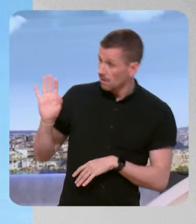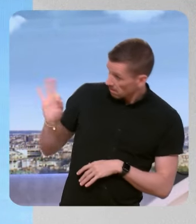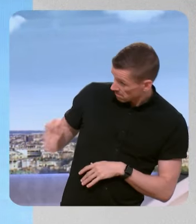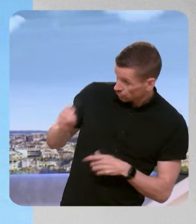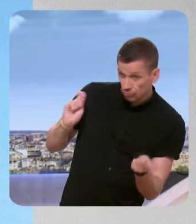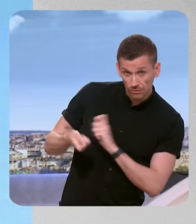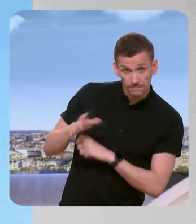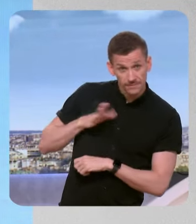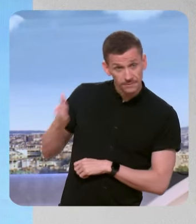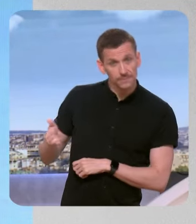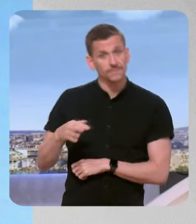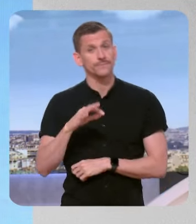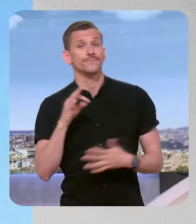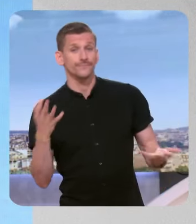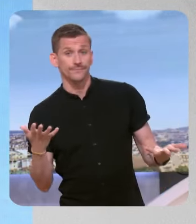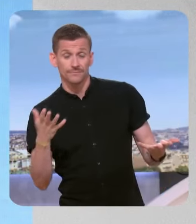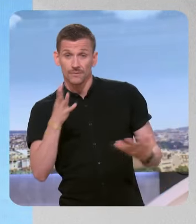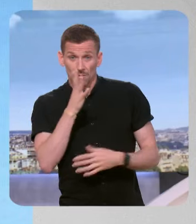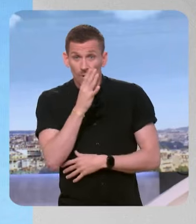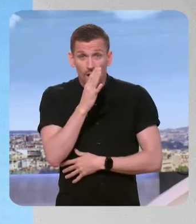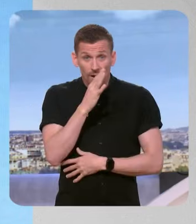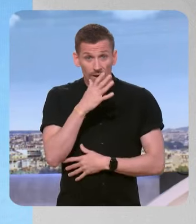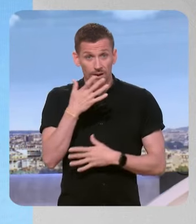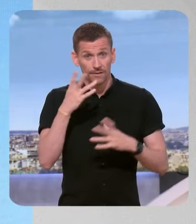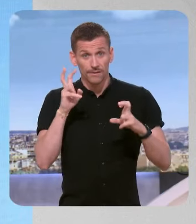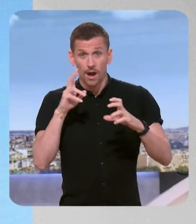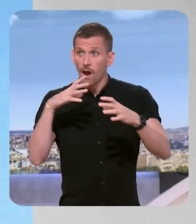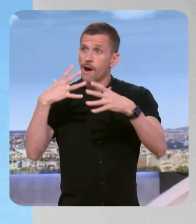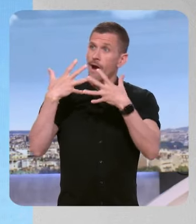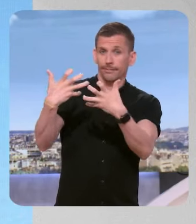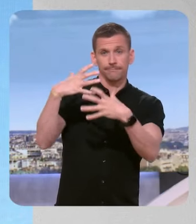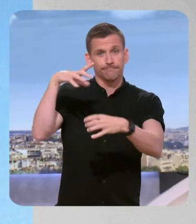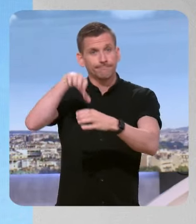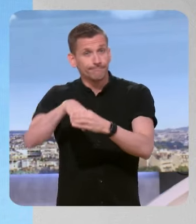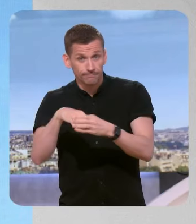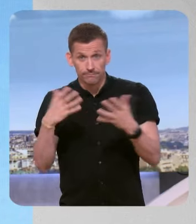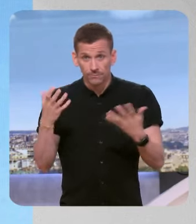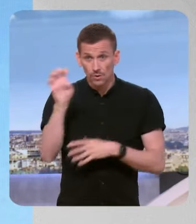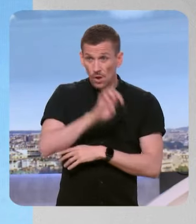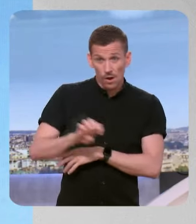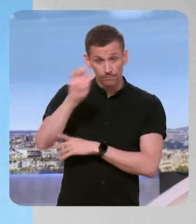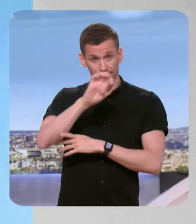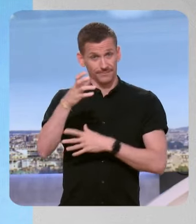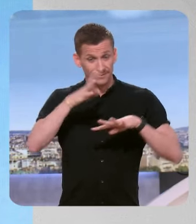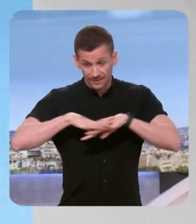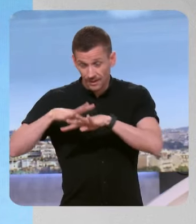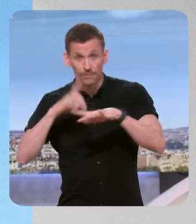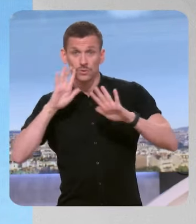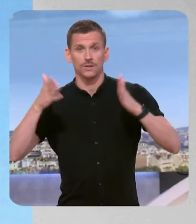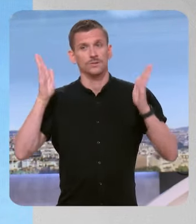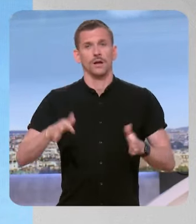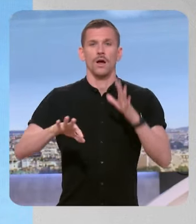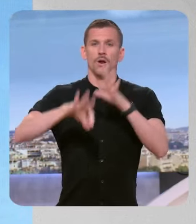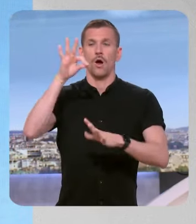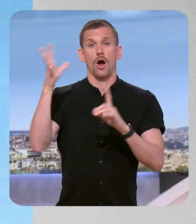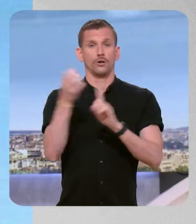de scrutin qui ne permet plus d'avoir une accroche et rapproche chez les députés européens des territoires et que vous décidez d'en faire un enjeu national et bien